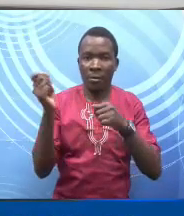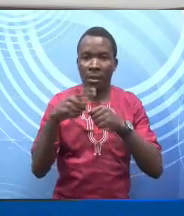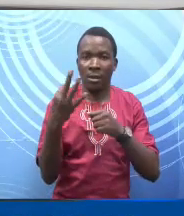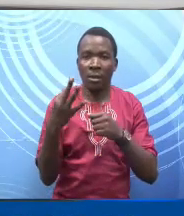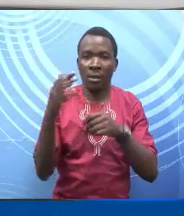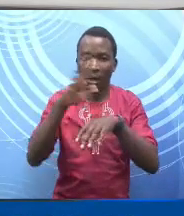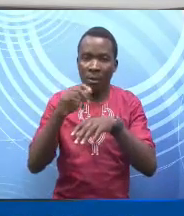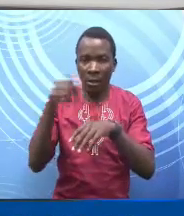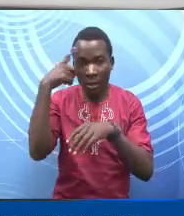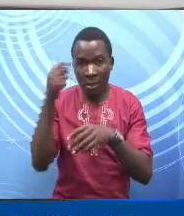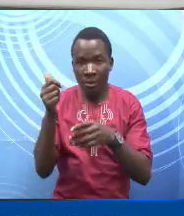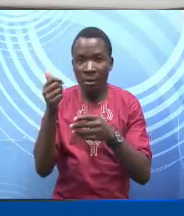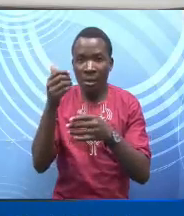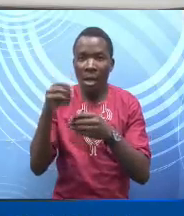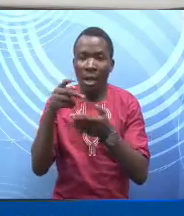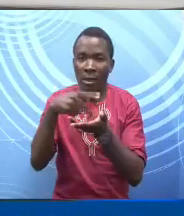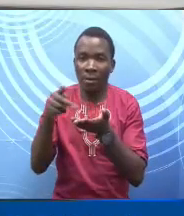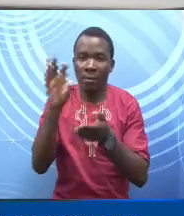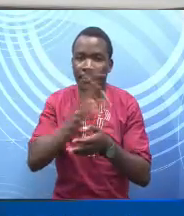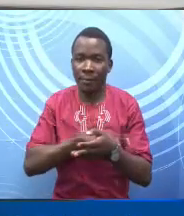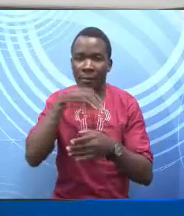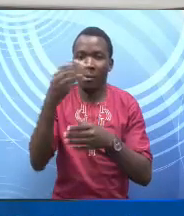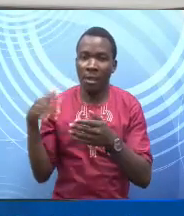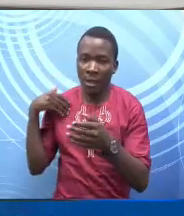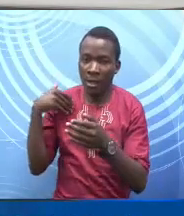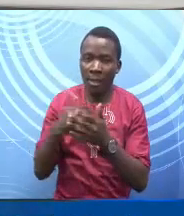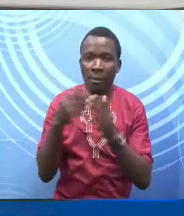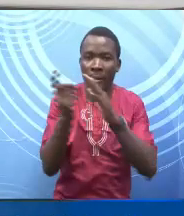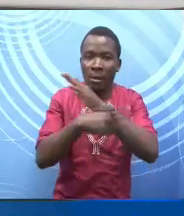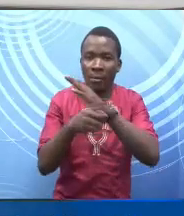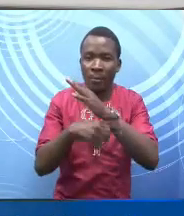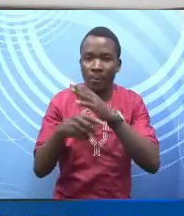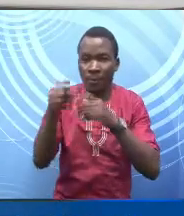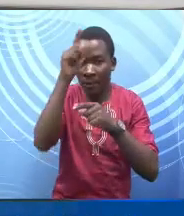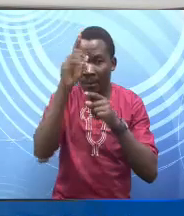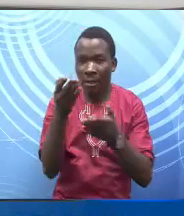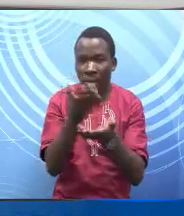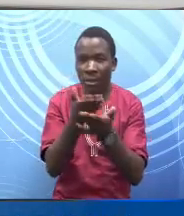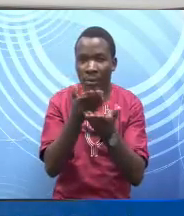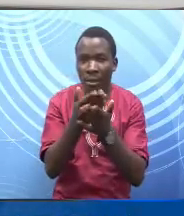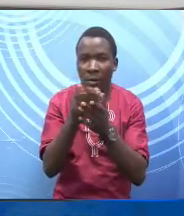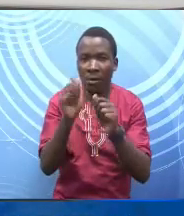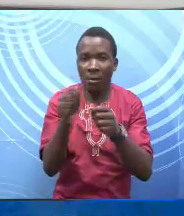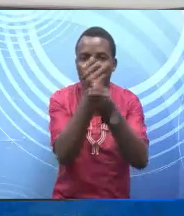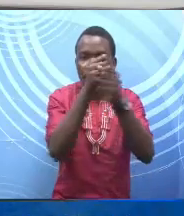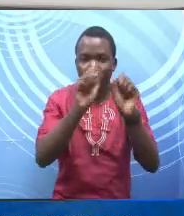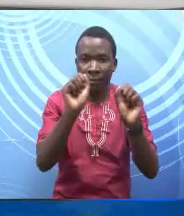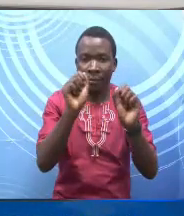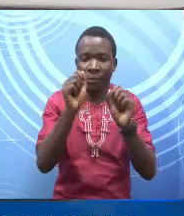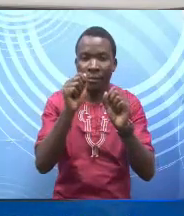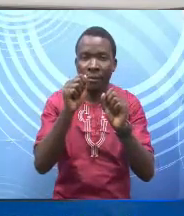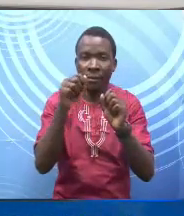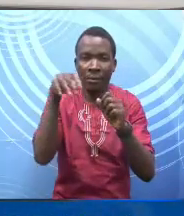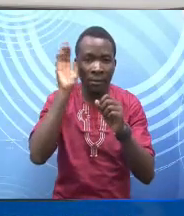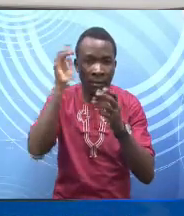aziko agiye kumwishyura yagerayo kugira ngo bamuhe amafaranga bakamukubita. Uyu muturage akabasaba ko yarenganurwa. Inkuru irambuye